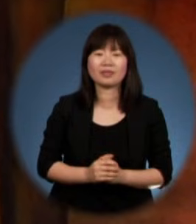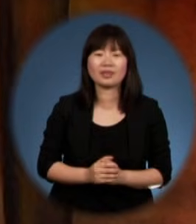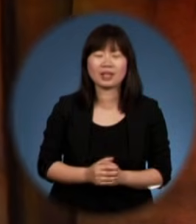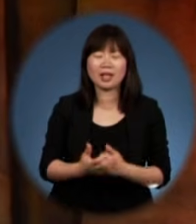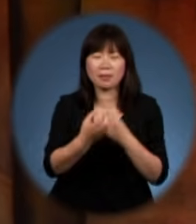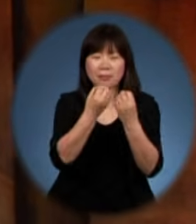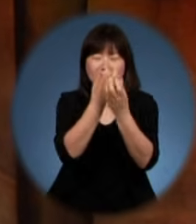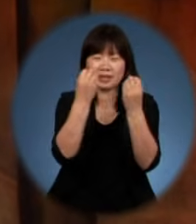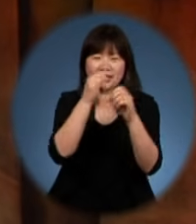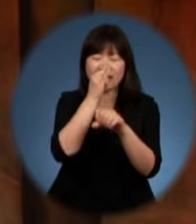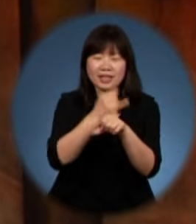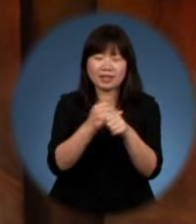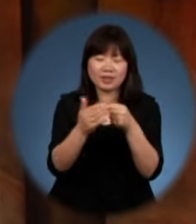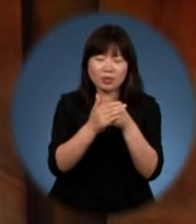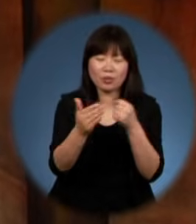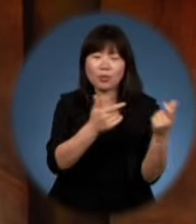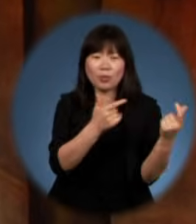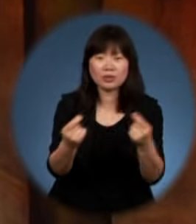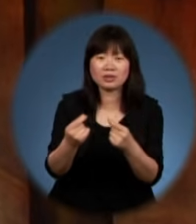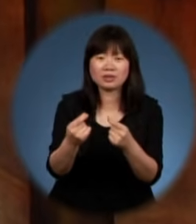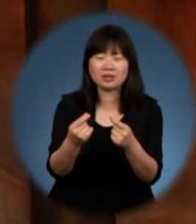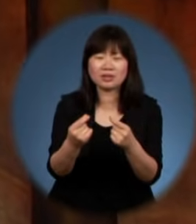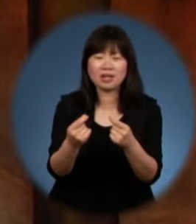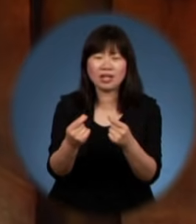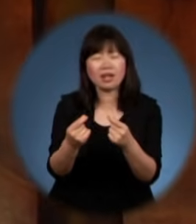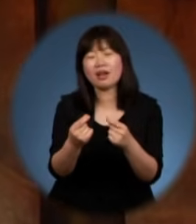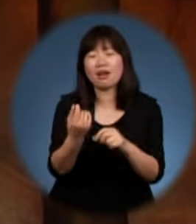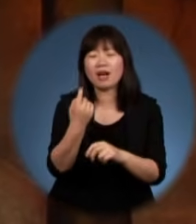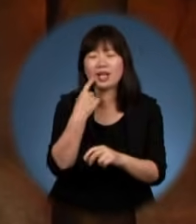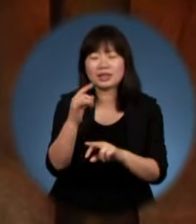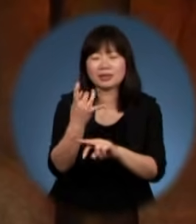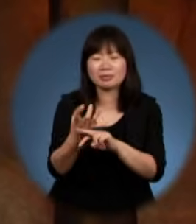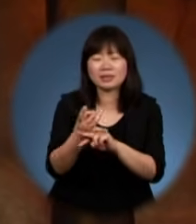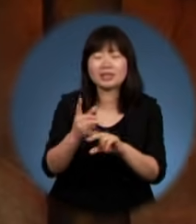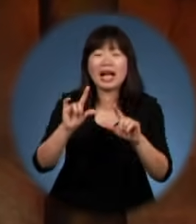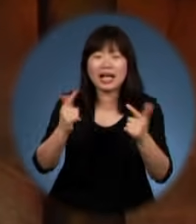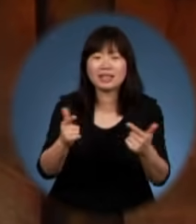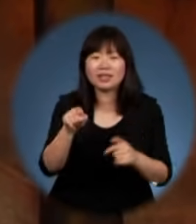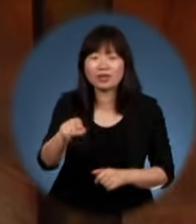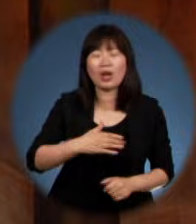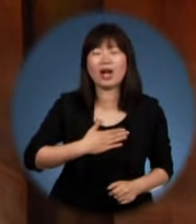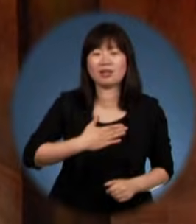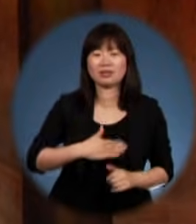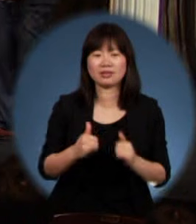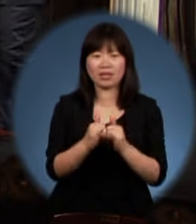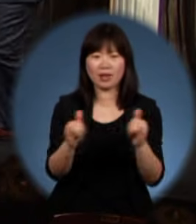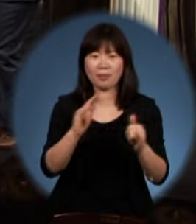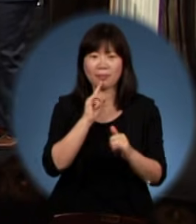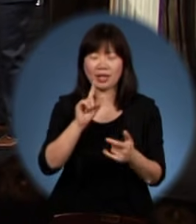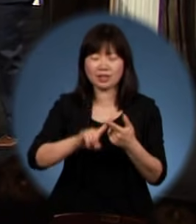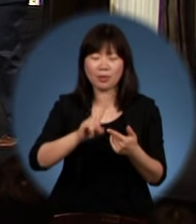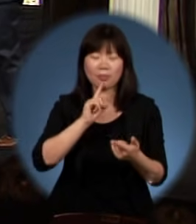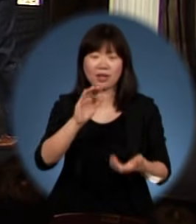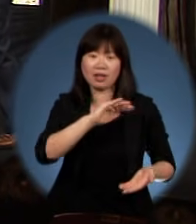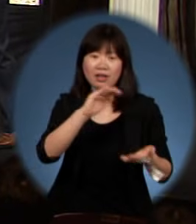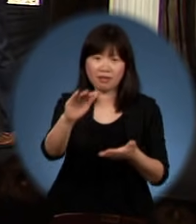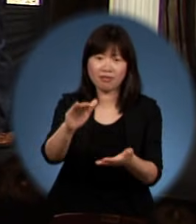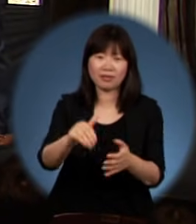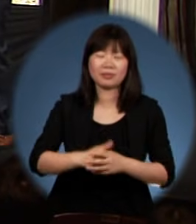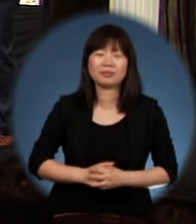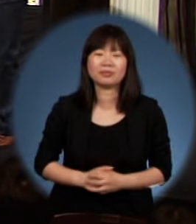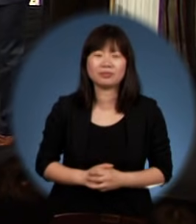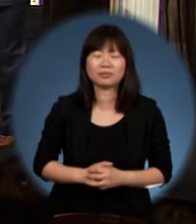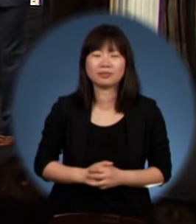반짝인다 고 모든 것이 금이 아니라는 것을 아는 사람입니다 요거 말씀드리며 of 이루어